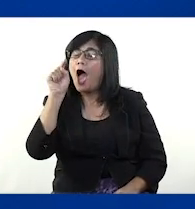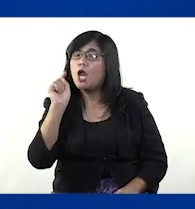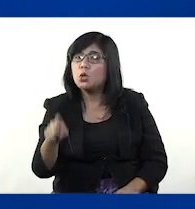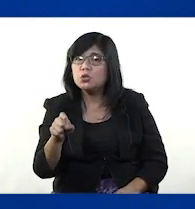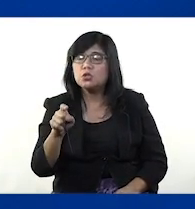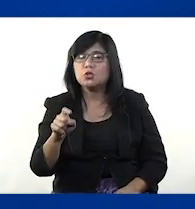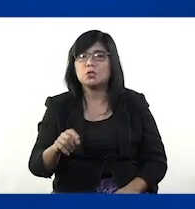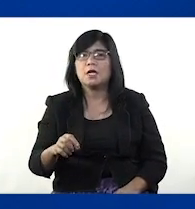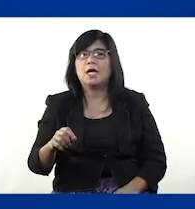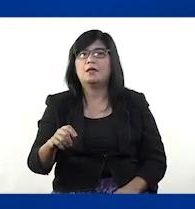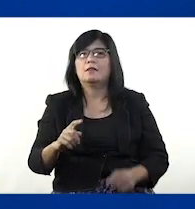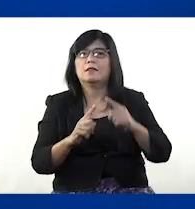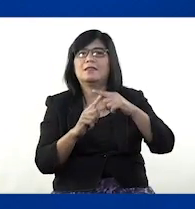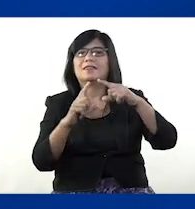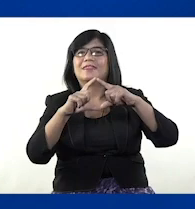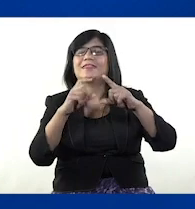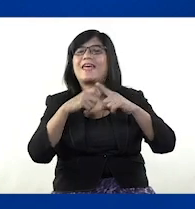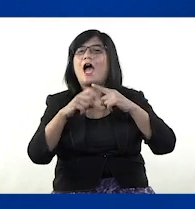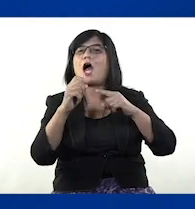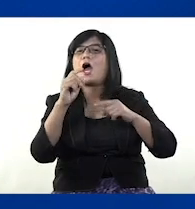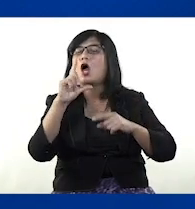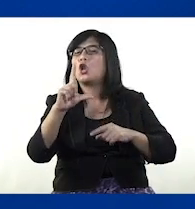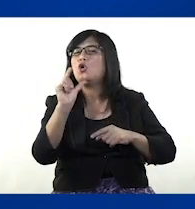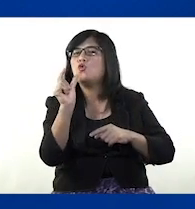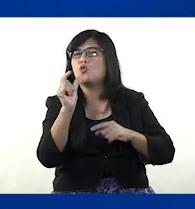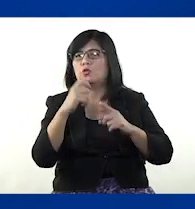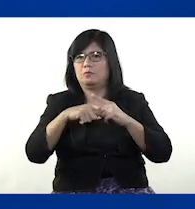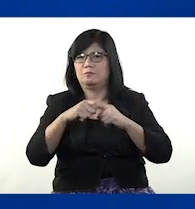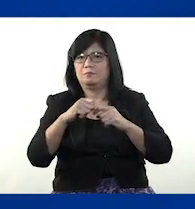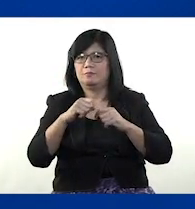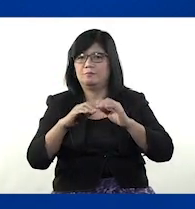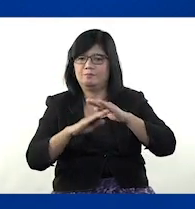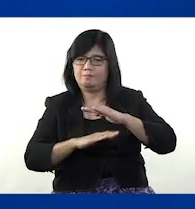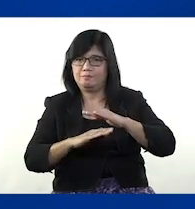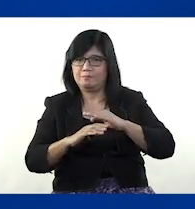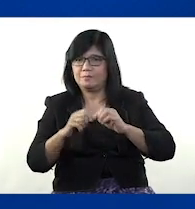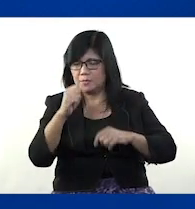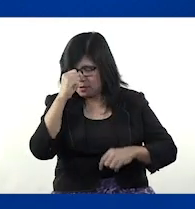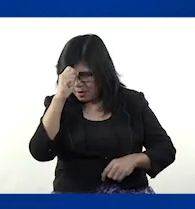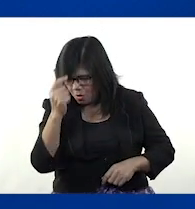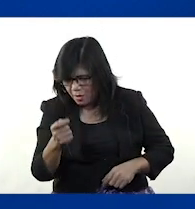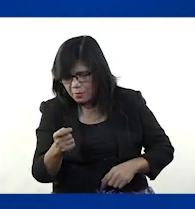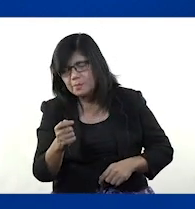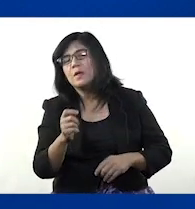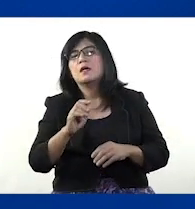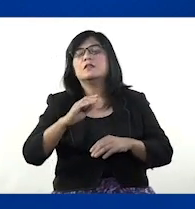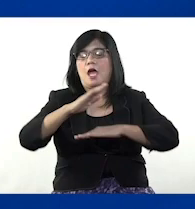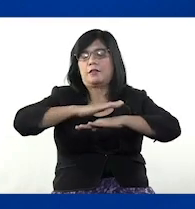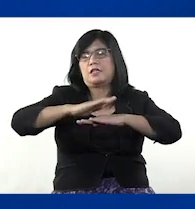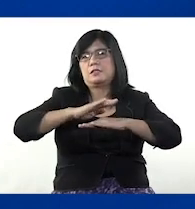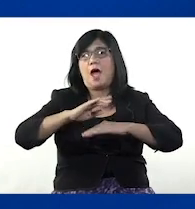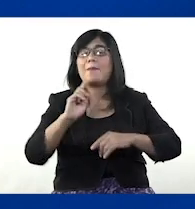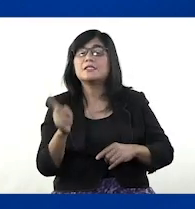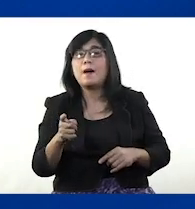takluk kepada pemerintah yang diatasnya sebab tidak ada pemerintah yang tidak berasal dari Allah